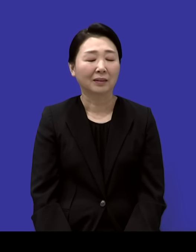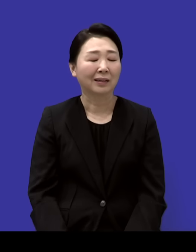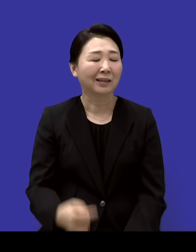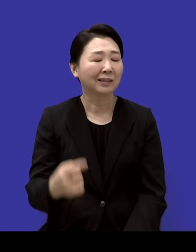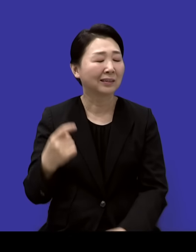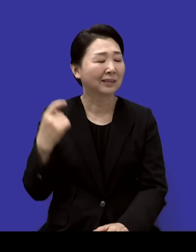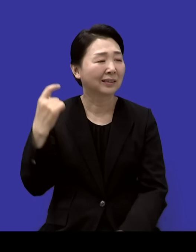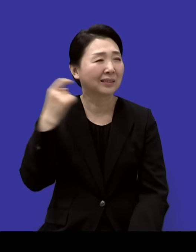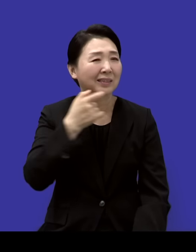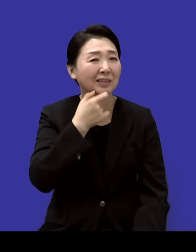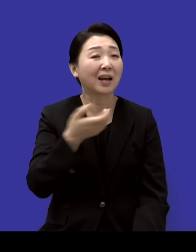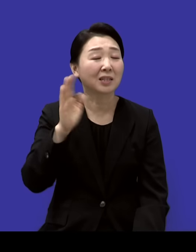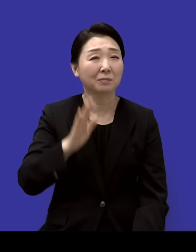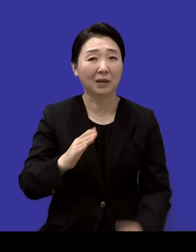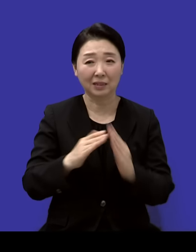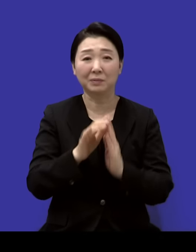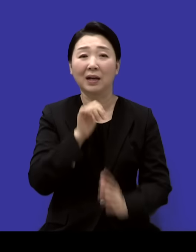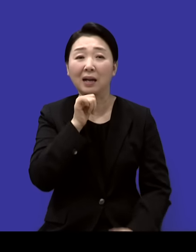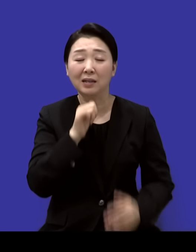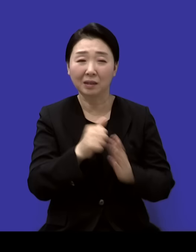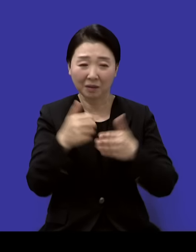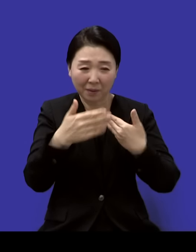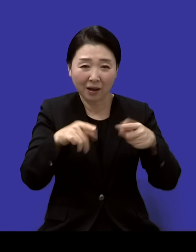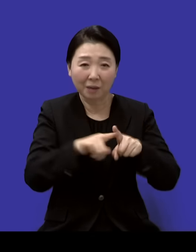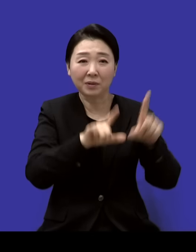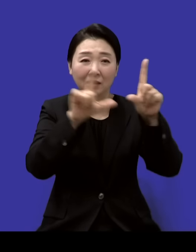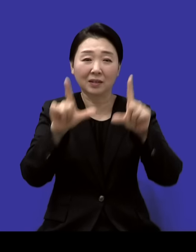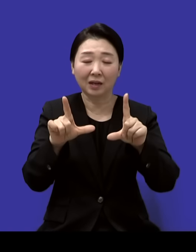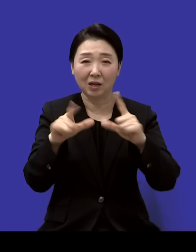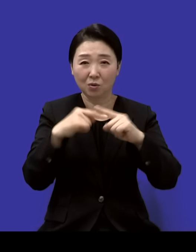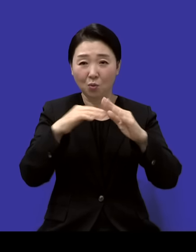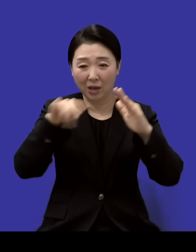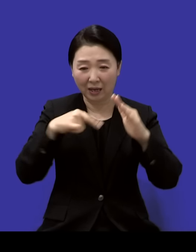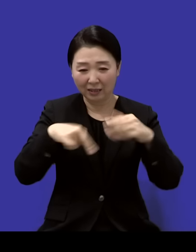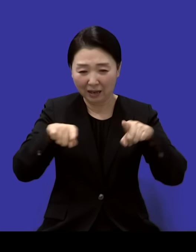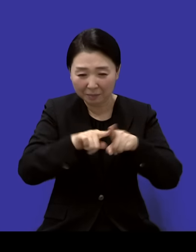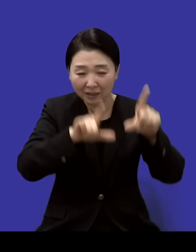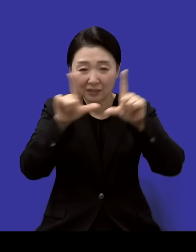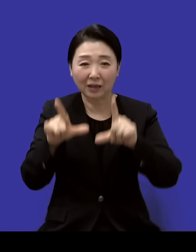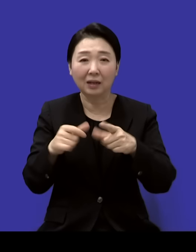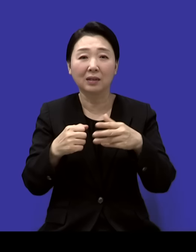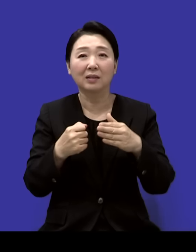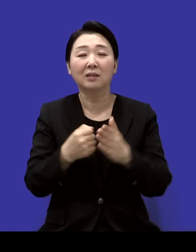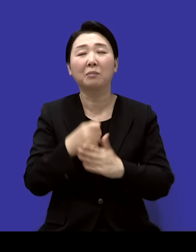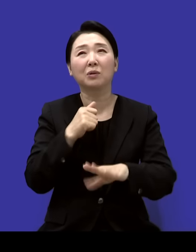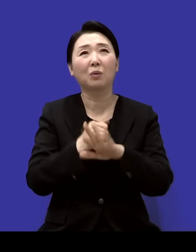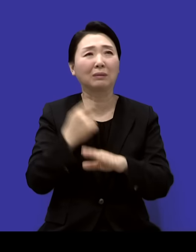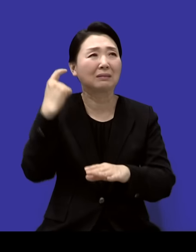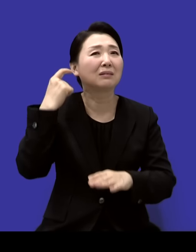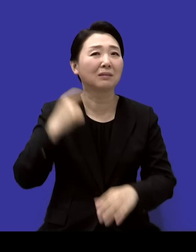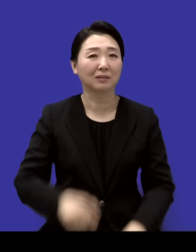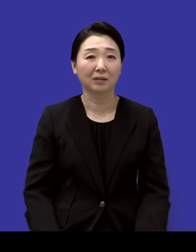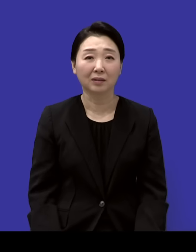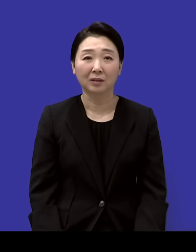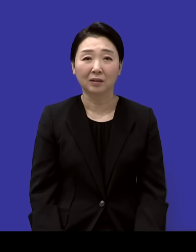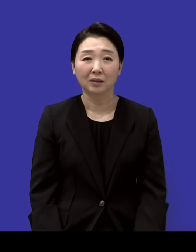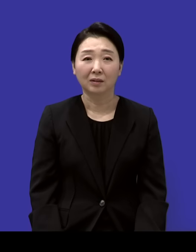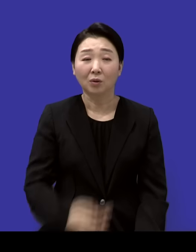집이 워낙 가난하니까 예. 다 뭐 한 칸에서 살고 교회에서 그냥 천막 치고 살고 하다 보면은 모를 수가 없는데 예를 들면 어떤 누명들이